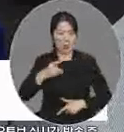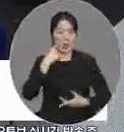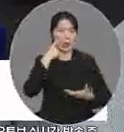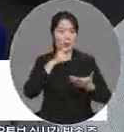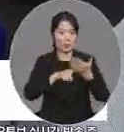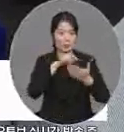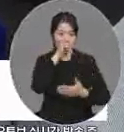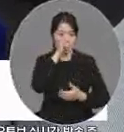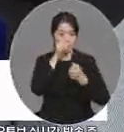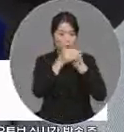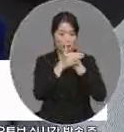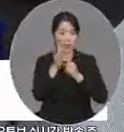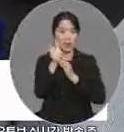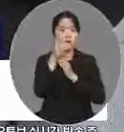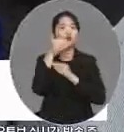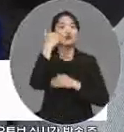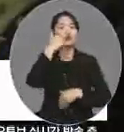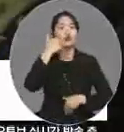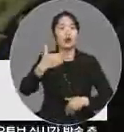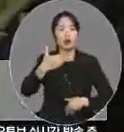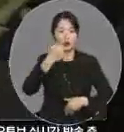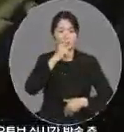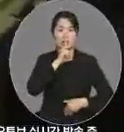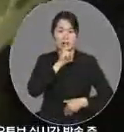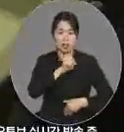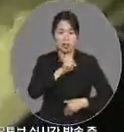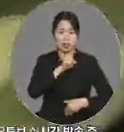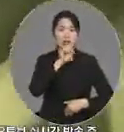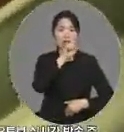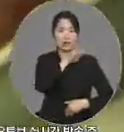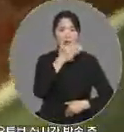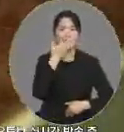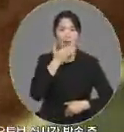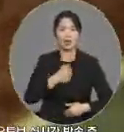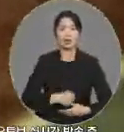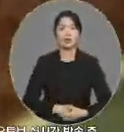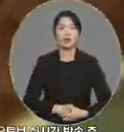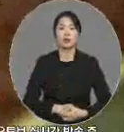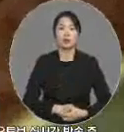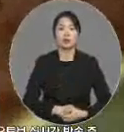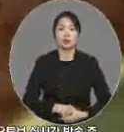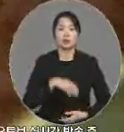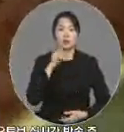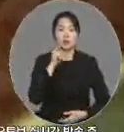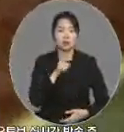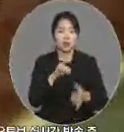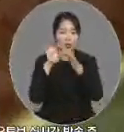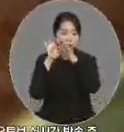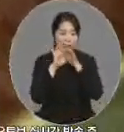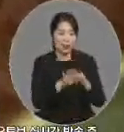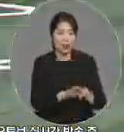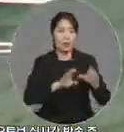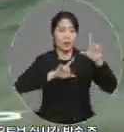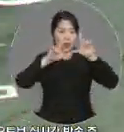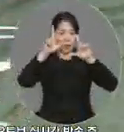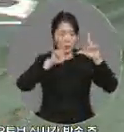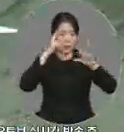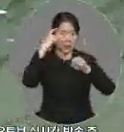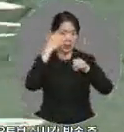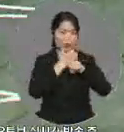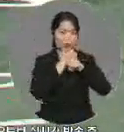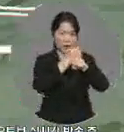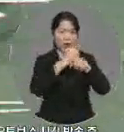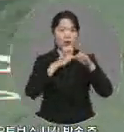대한 소유권을 또 주장할 수 있습니다. 태화강 생태관은 지속적인 연어 이성 연구를 통해 체계적인 연어